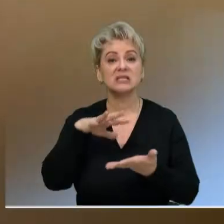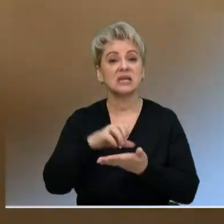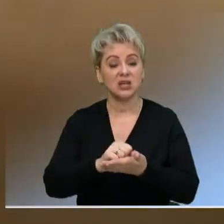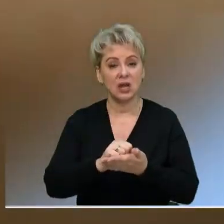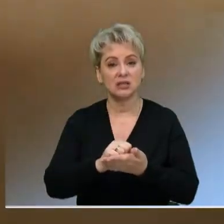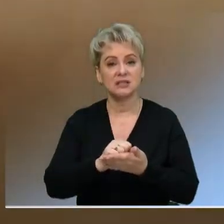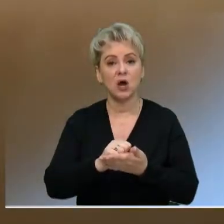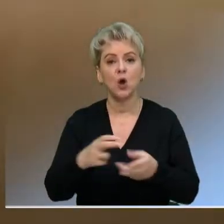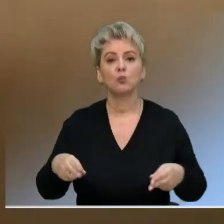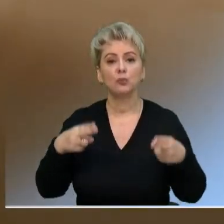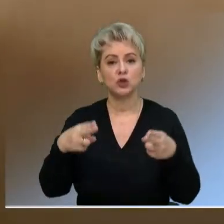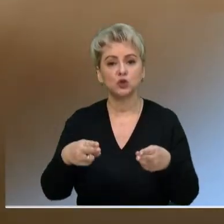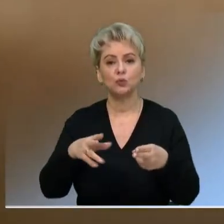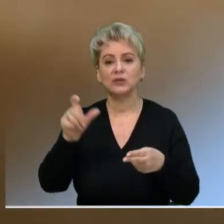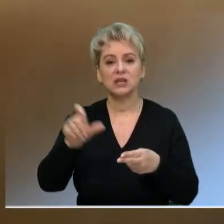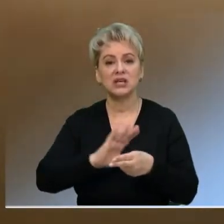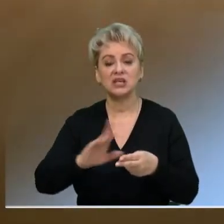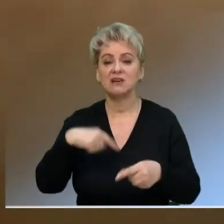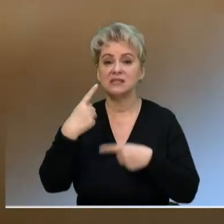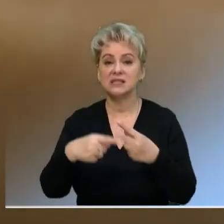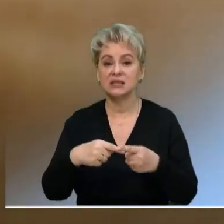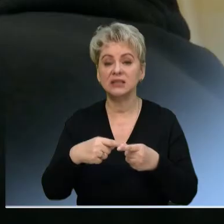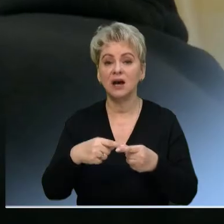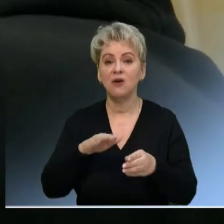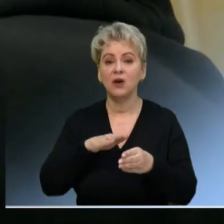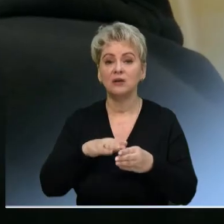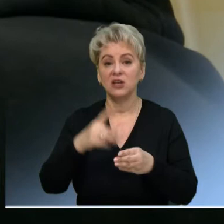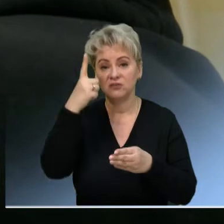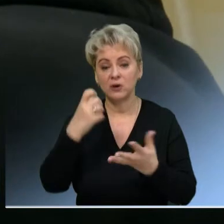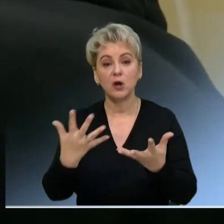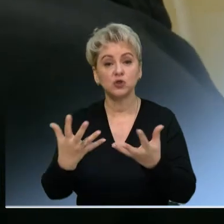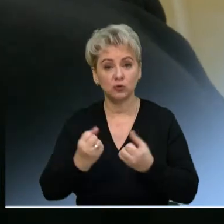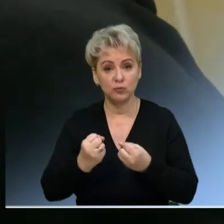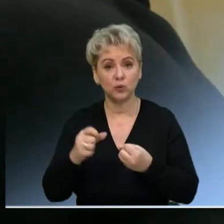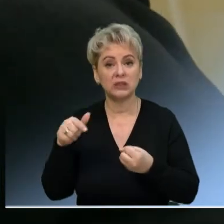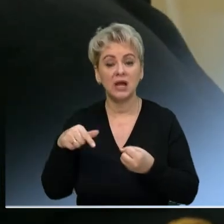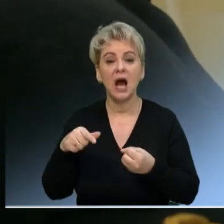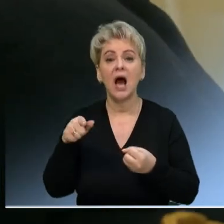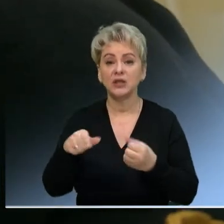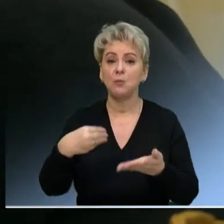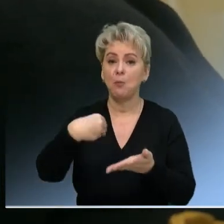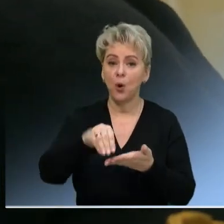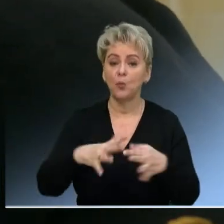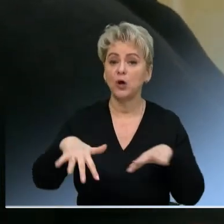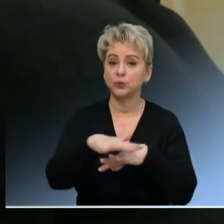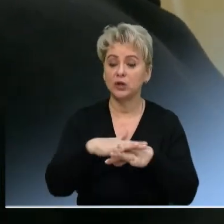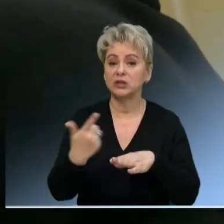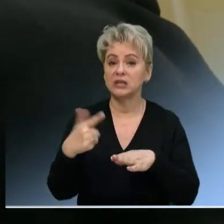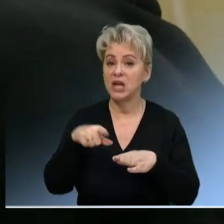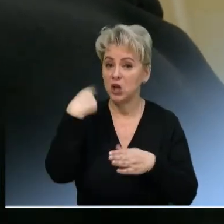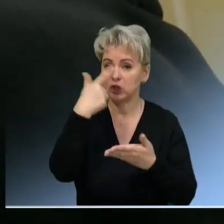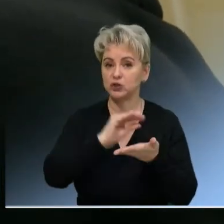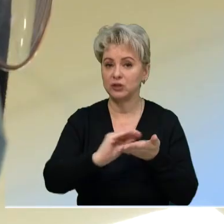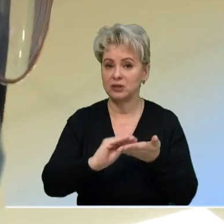заняться. Злоумышленники не всегда довольствуются общедоступной информацией. Они прибегают к услугам черного рынка, где можно купить